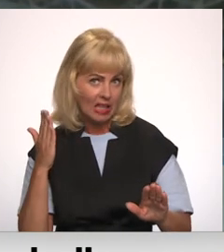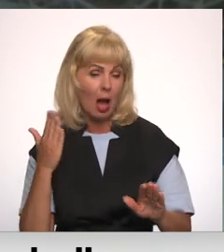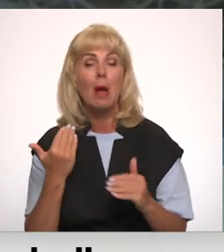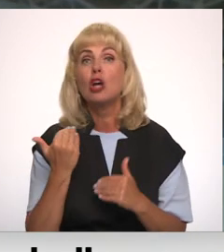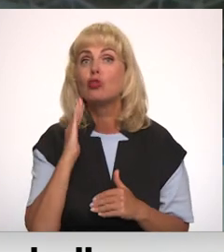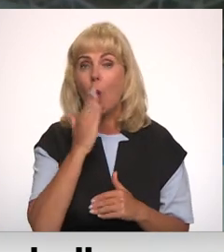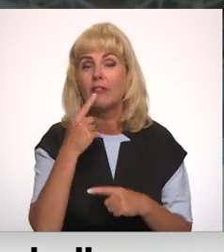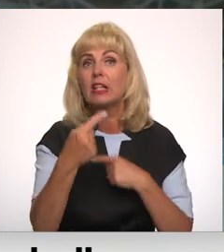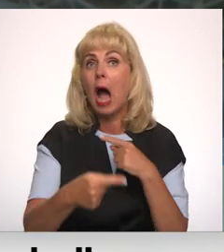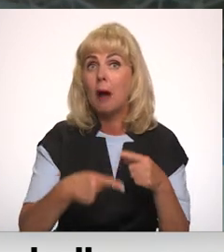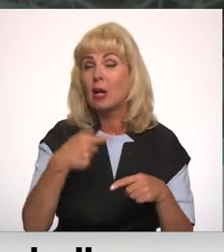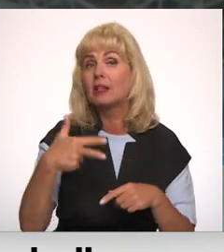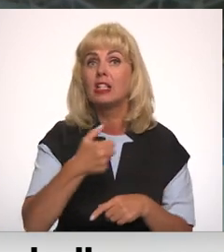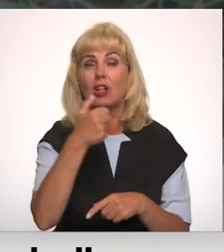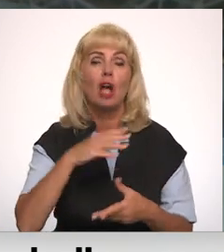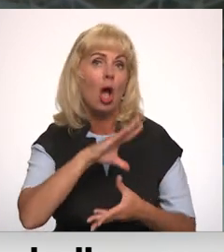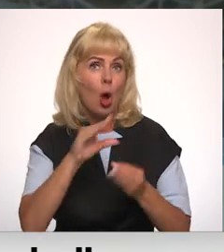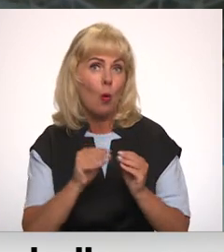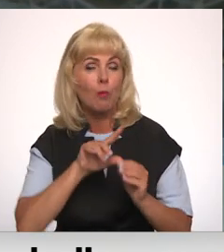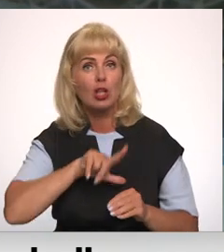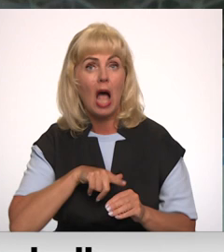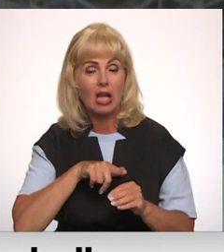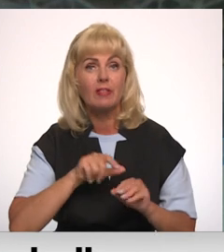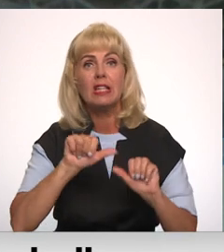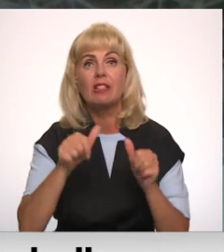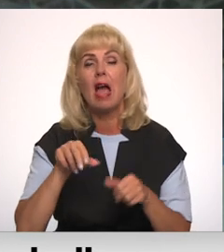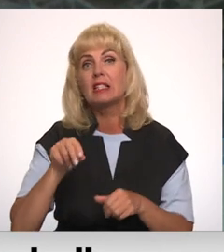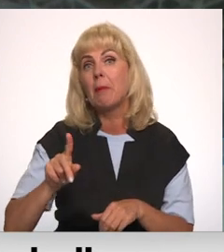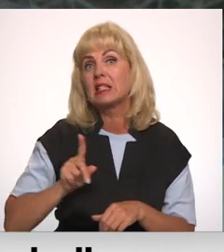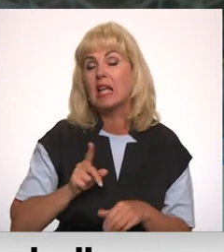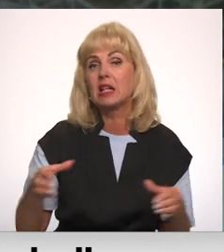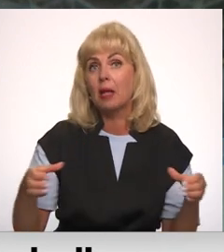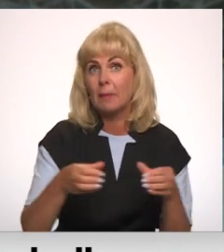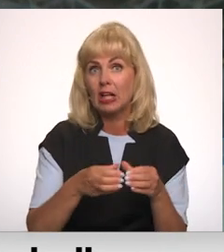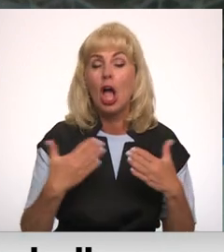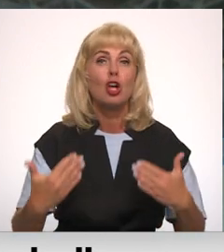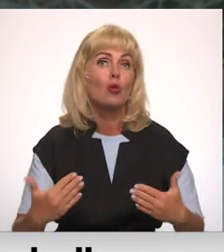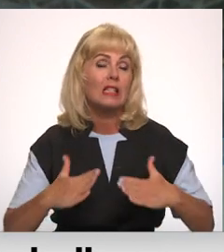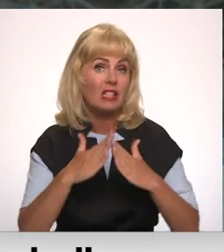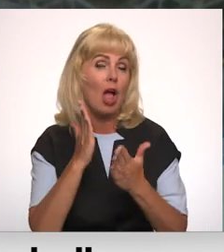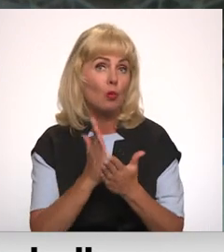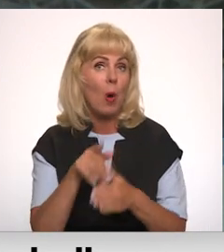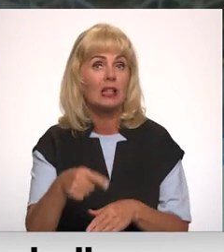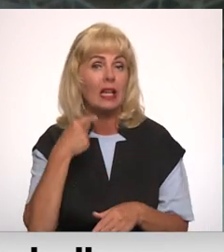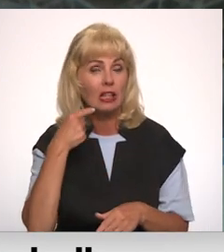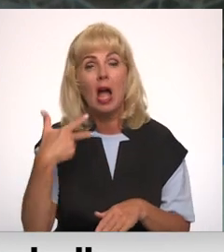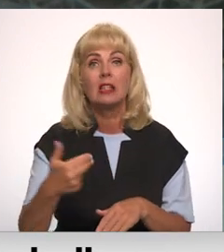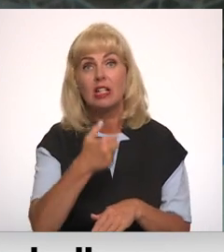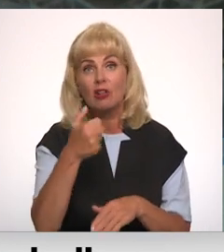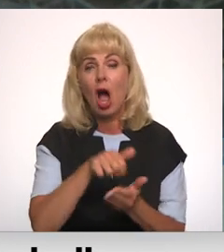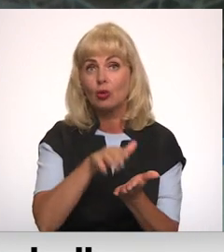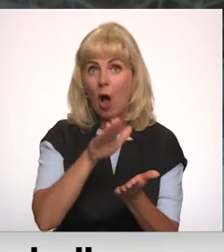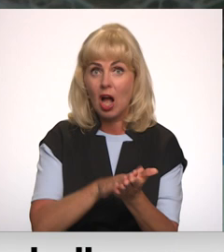Šovasar aprit 30 gadu kopš Latvijā izveidotas zemesardzes brigādes. Šodien svinības notika Rīgā, kur savu 30 gadu